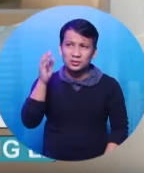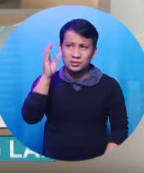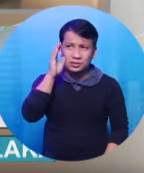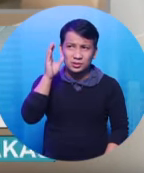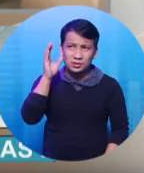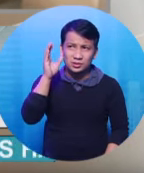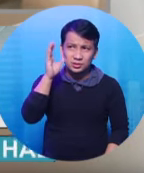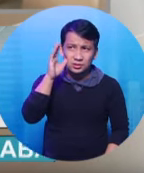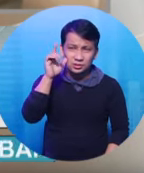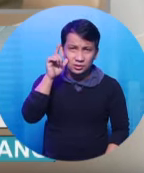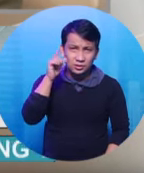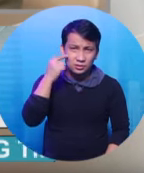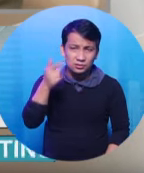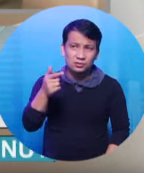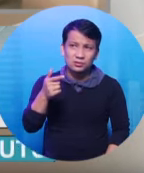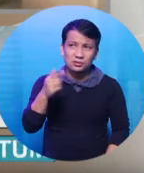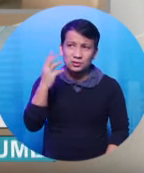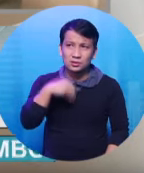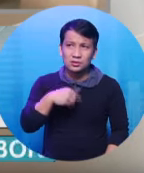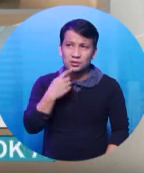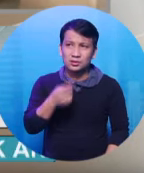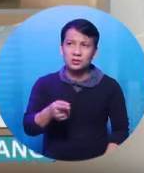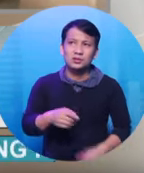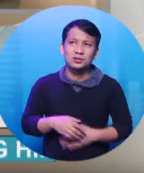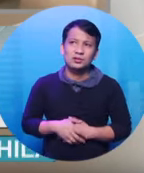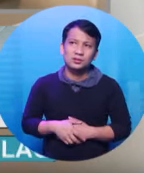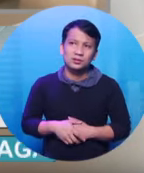Gu alias Carlson Fei?